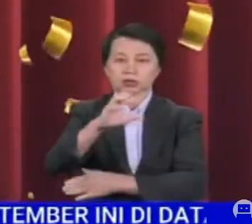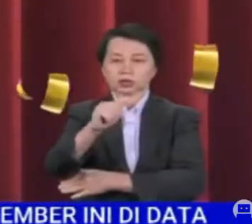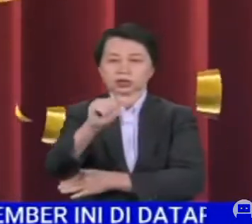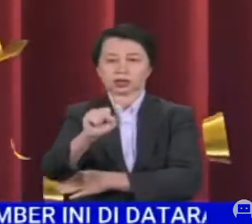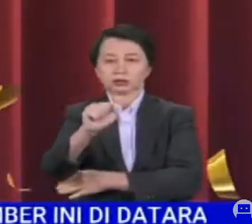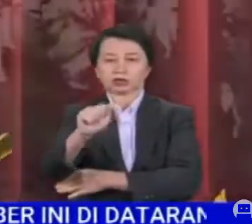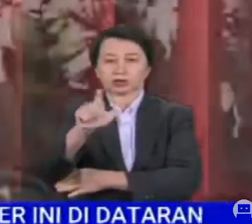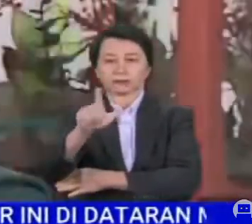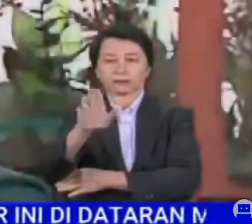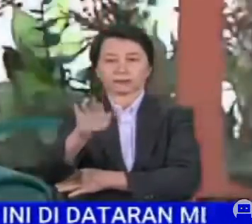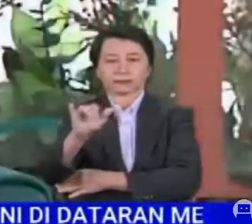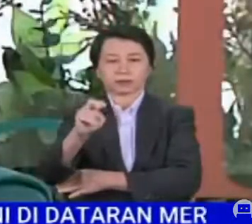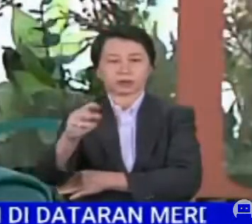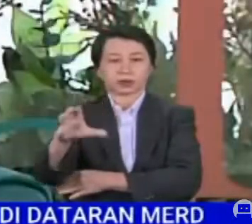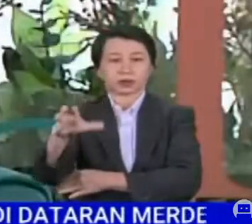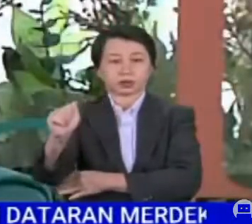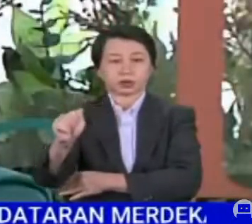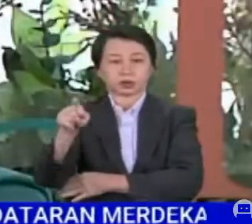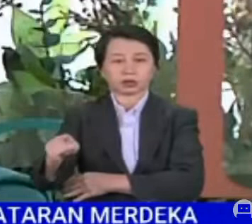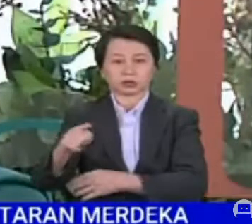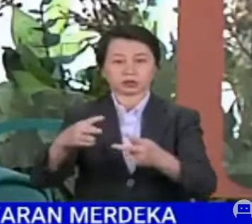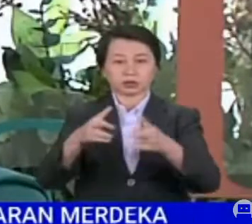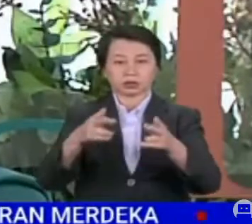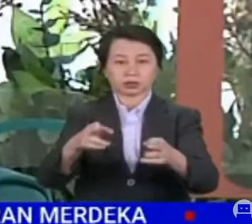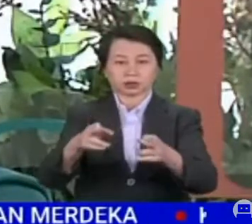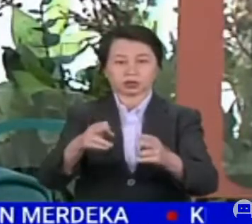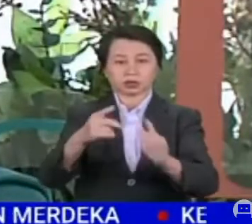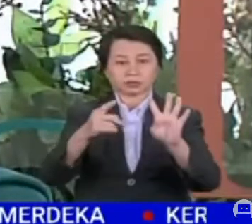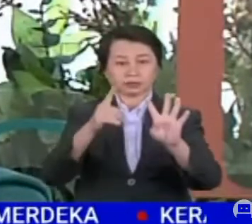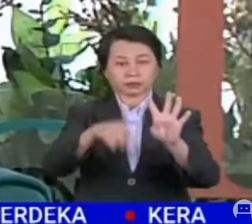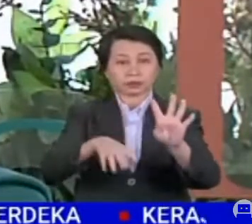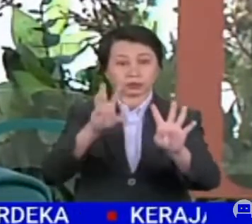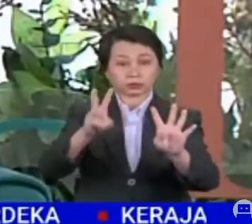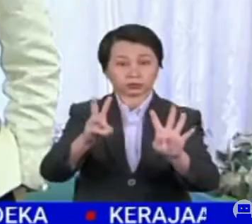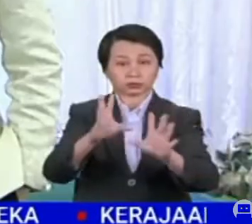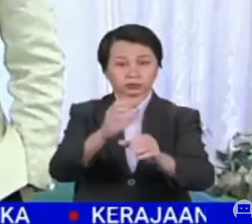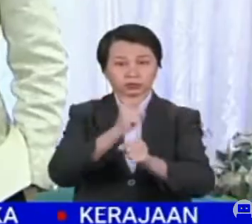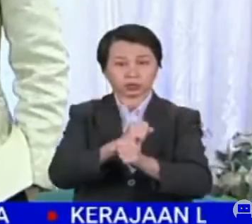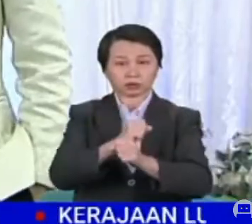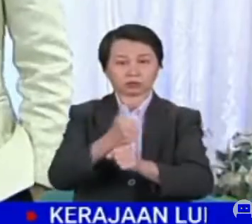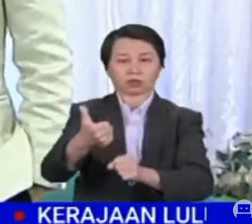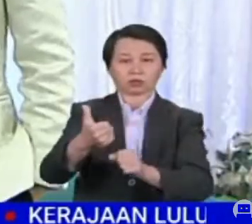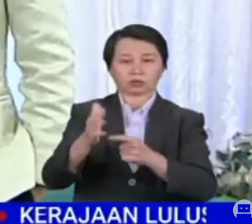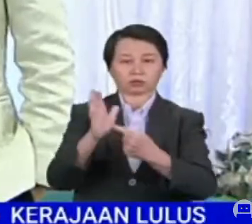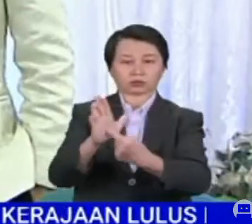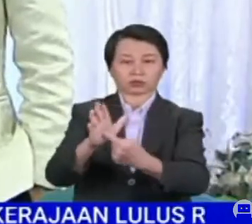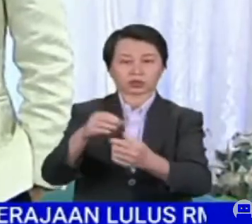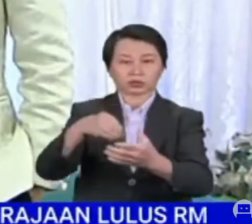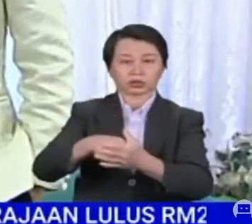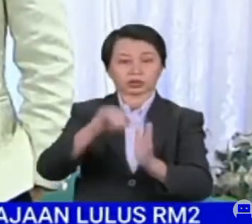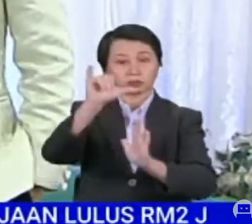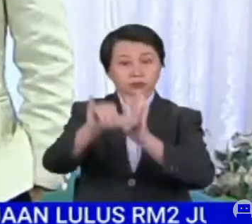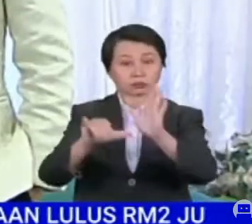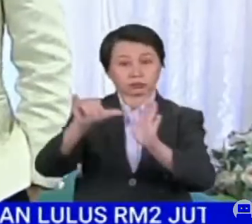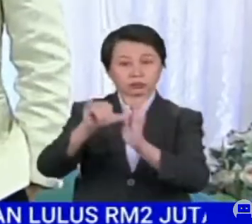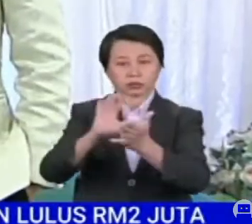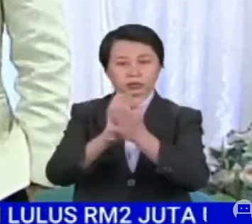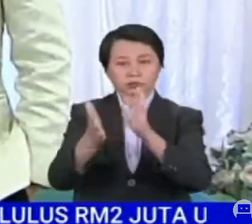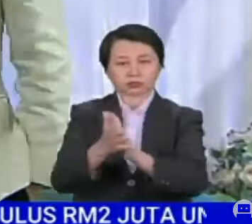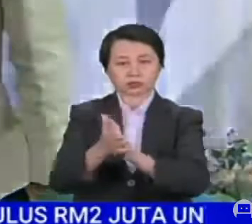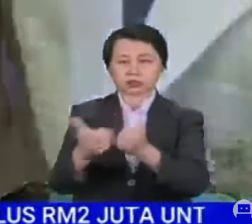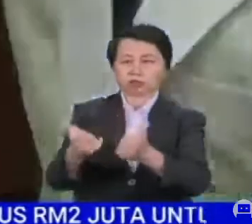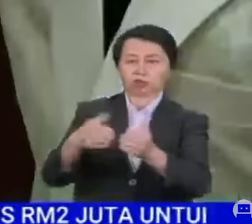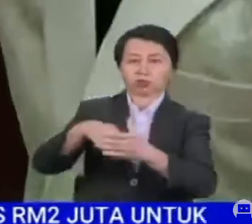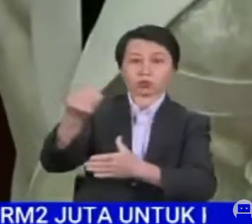Nuha Barin dan Nafa Azrin yang dilancarkan pada 4 Jun mendapat jutaan tontonan di YouTube sehingga menjadi fenomena